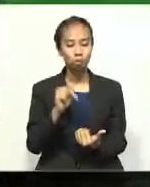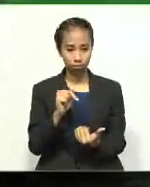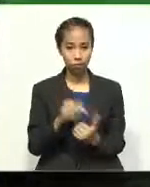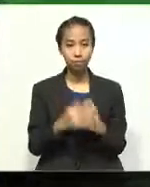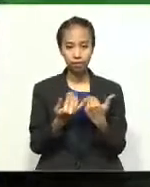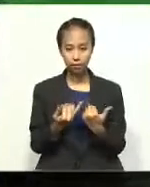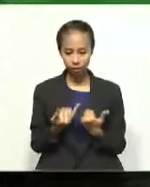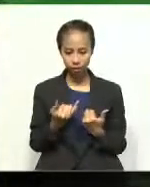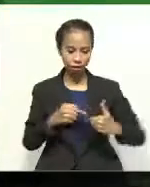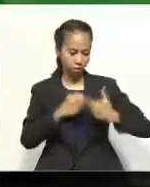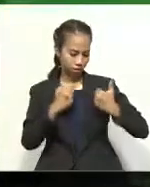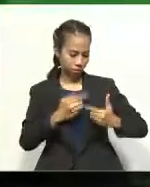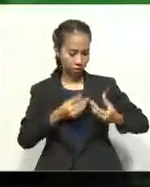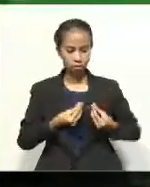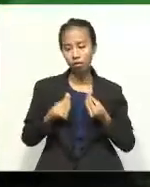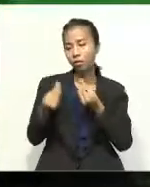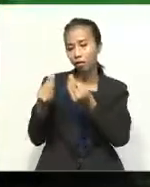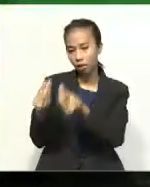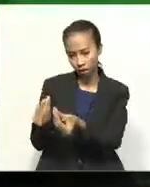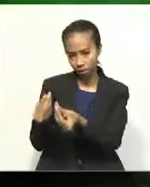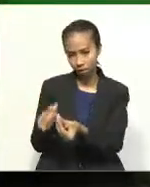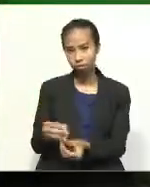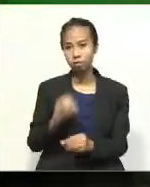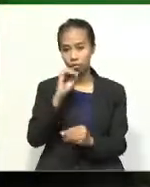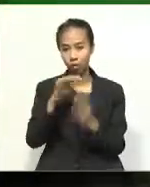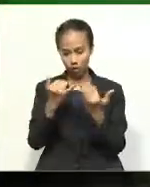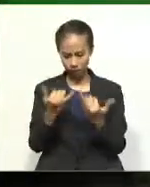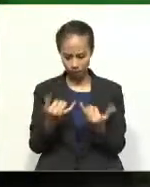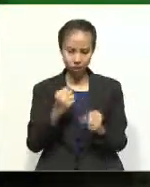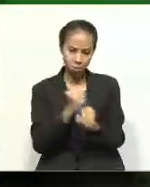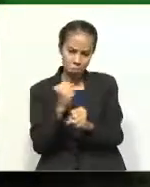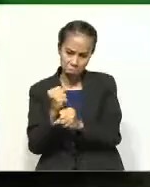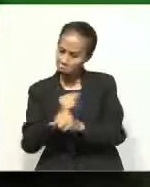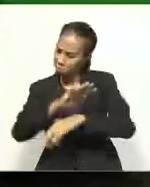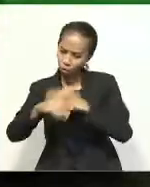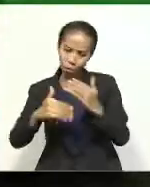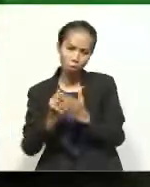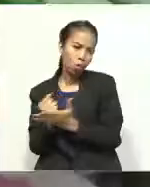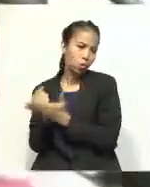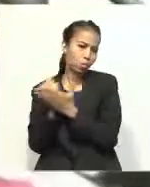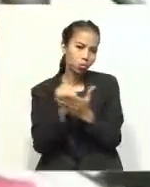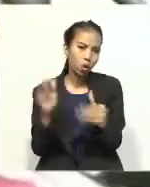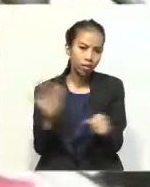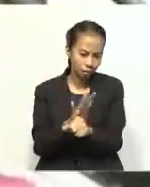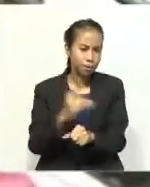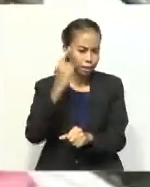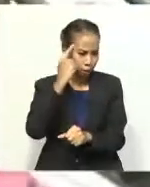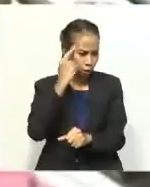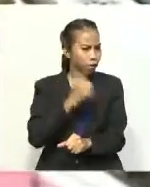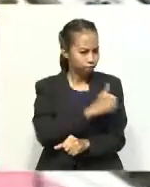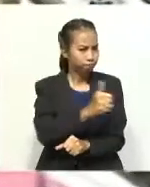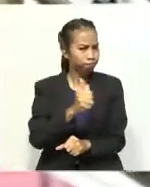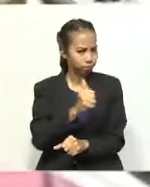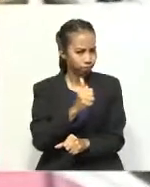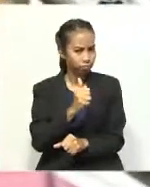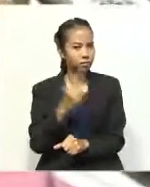จ่อพร้อมทั้งให้กำลังใจและเปิดเผยว่าจากการปฏิบัติงานอย่างเข้มข้นของทุกฝ่ายสามารถพบสัญญาณที่ดีและเห็นถึงความมีสัญ